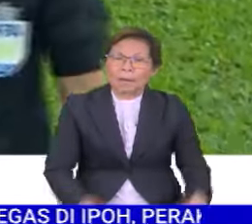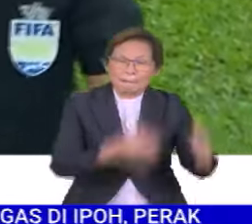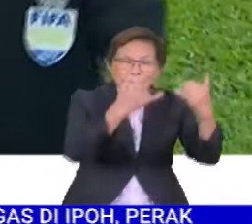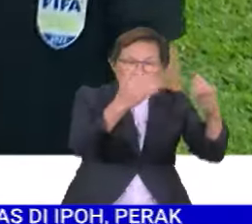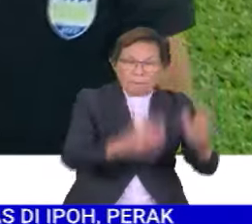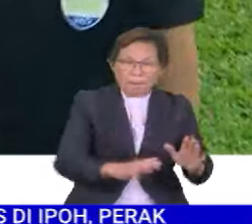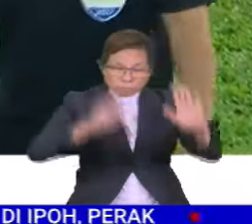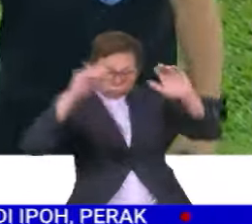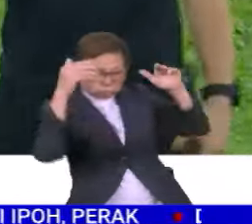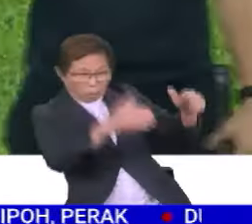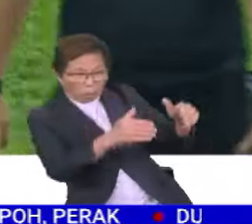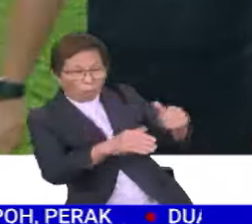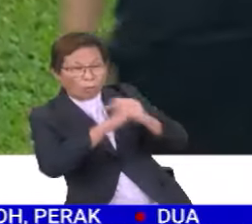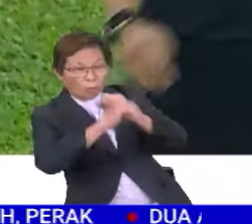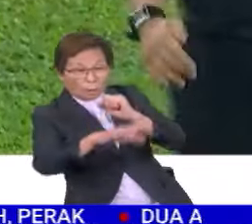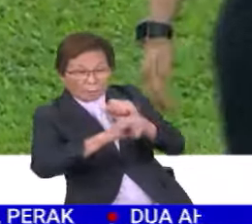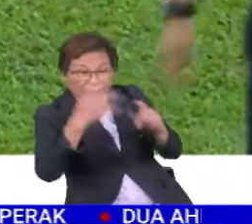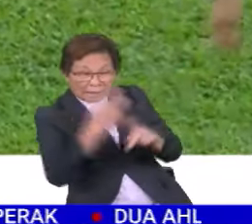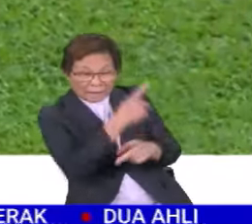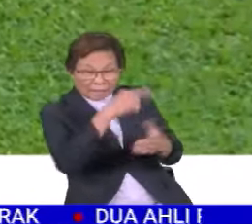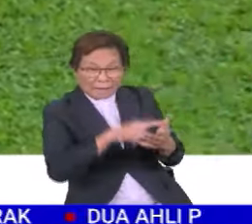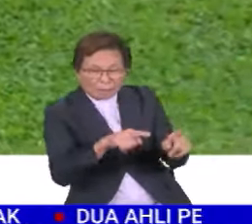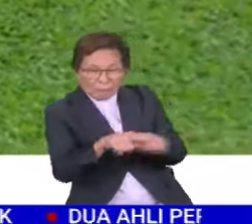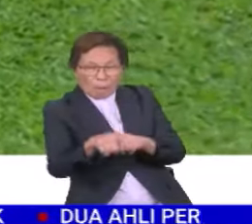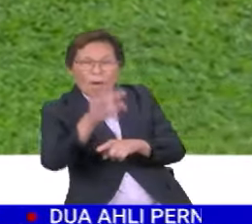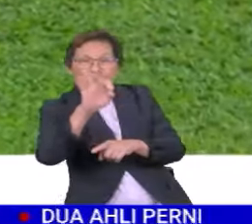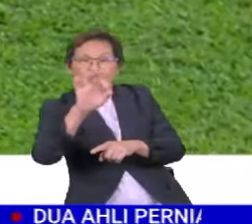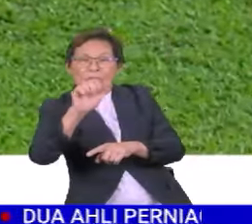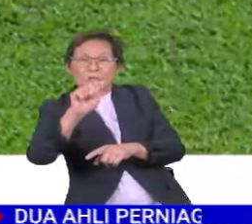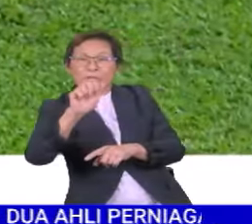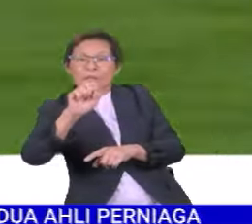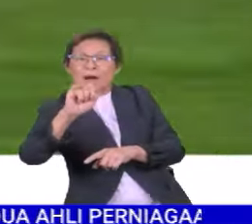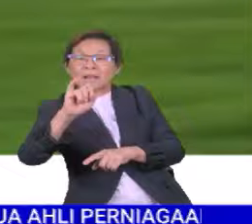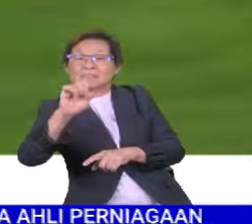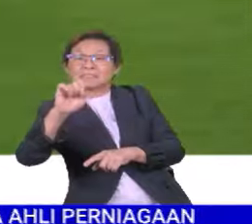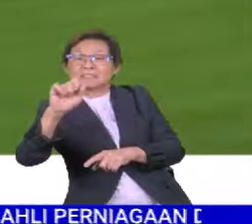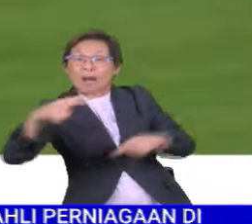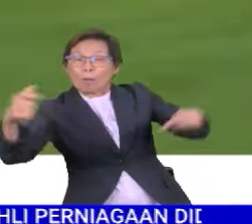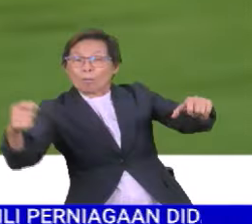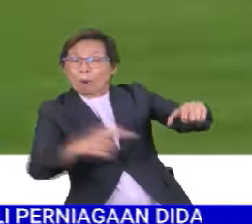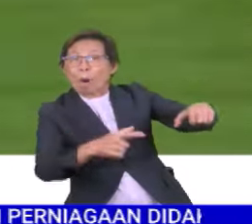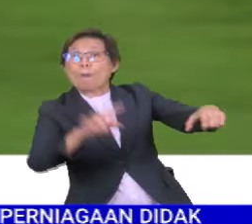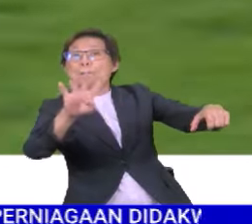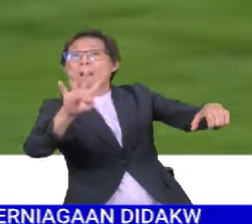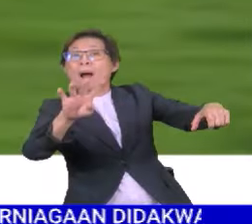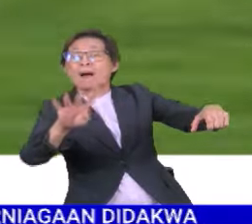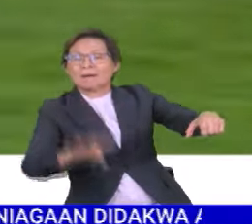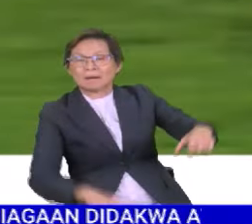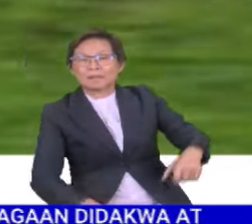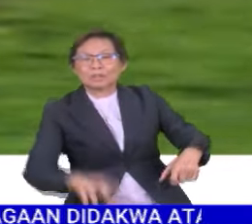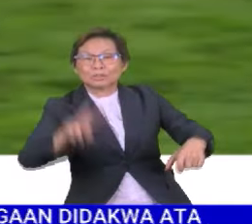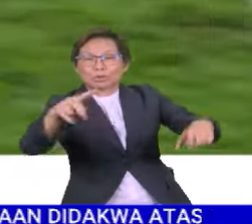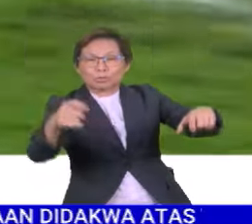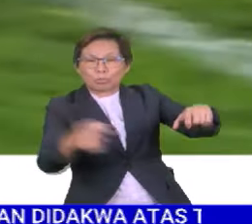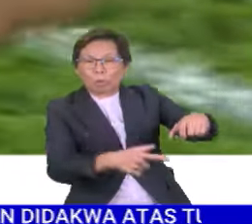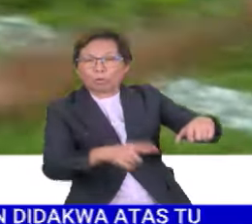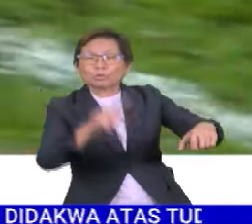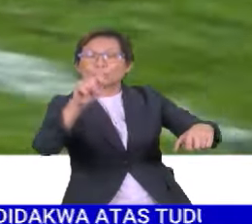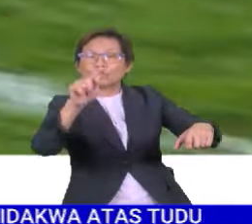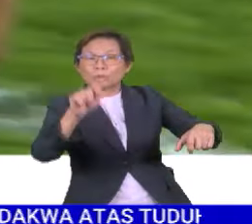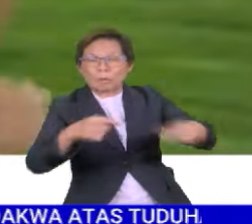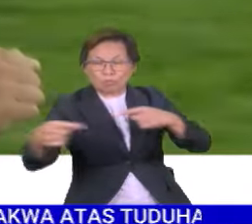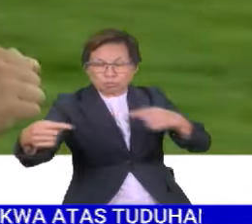Antara pemain yang menjadi tumpuan pada kempen kali ini ialah penyerang Faisal Halim yang berjaya menyumbang 4 gol, Stuart Wilkin 2 gol selain